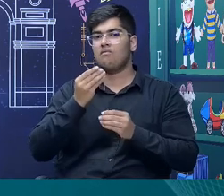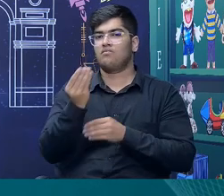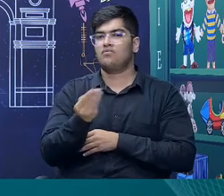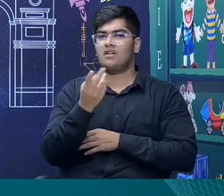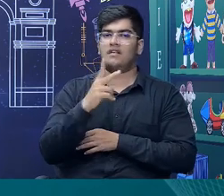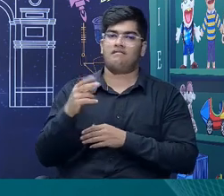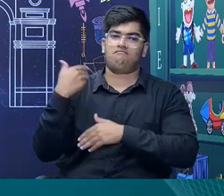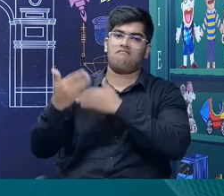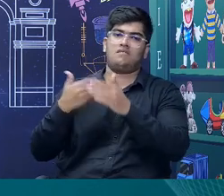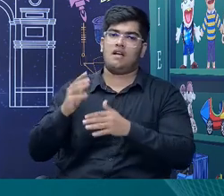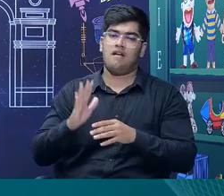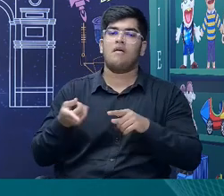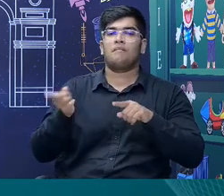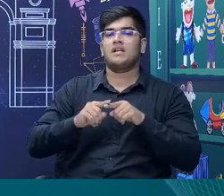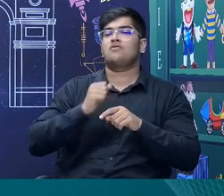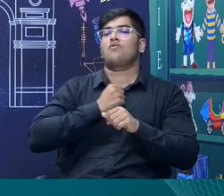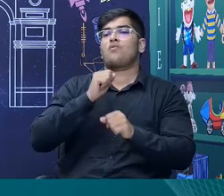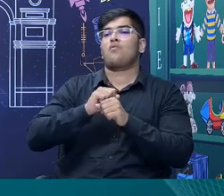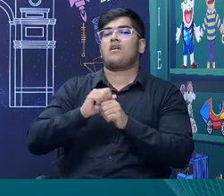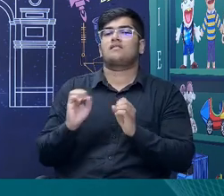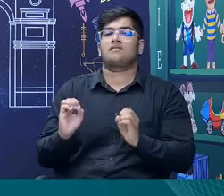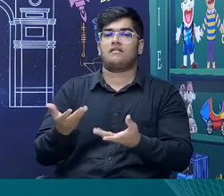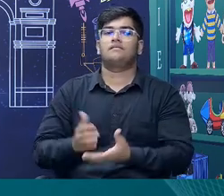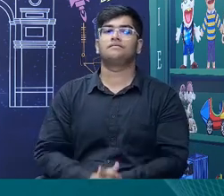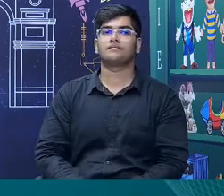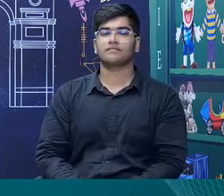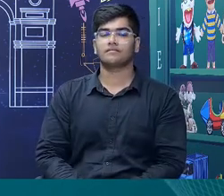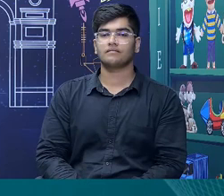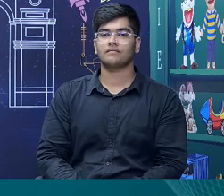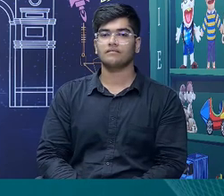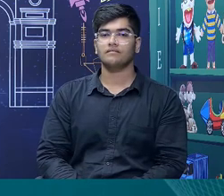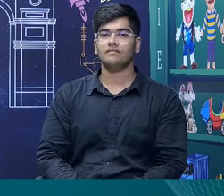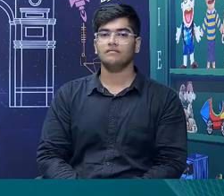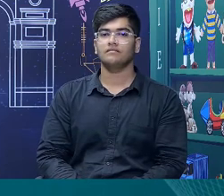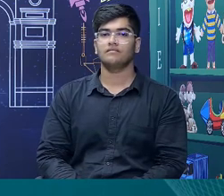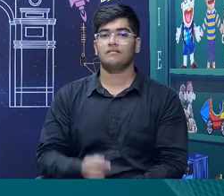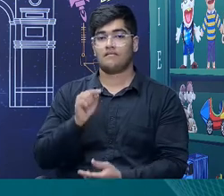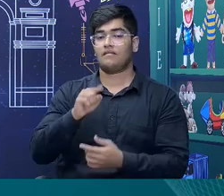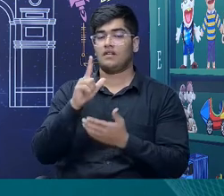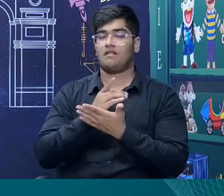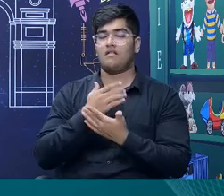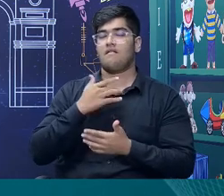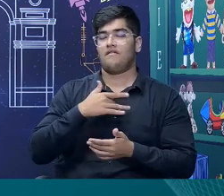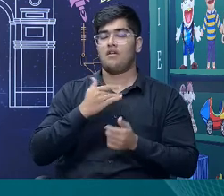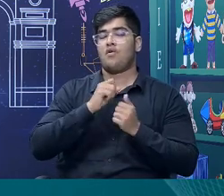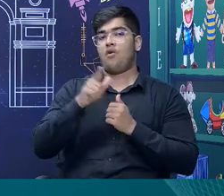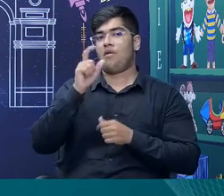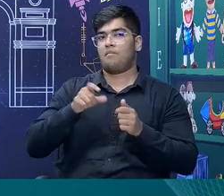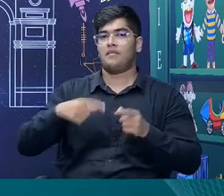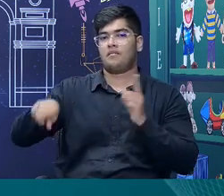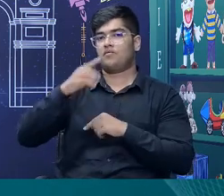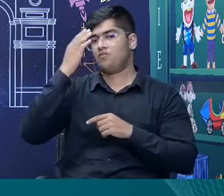और बाकी अपना कार्य शुरू करते हैं मुझे लगता है ये हर एक मनुष्य के लिए है